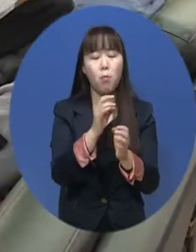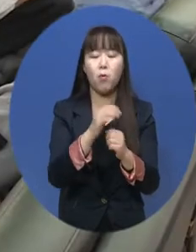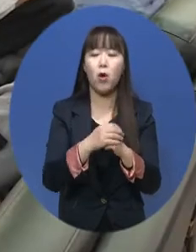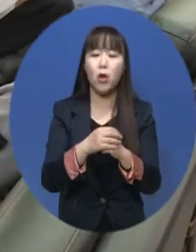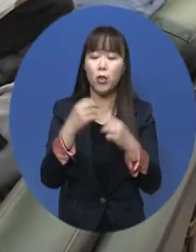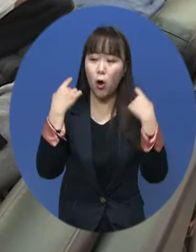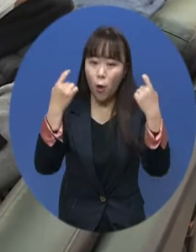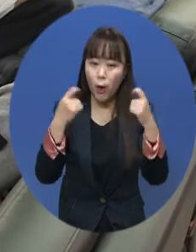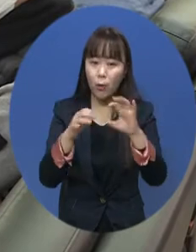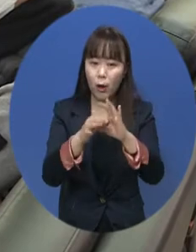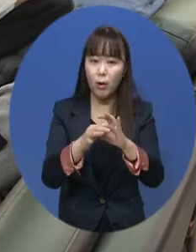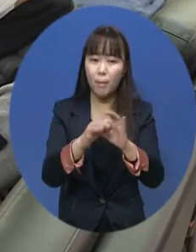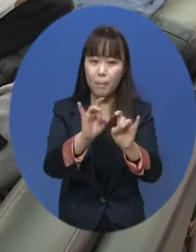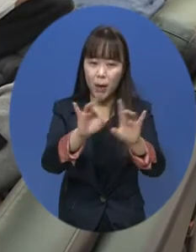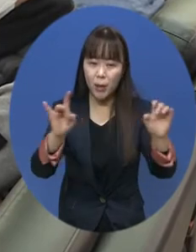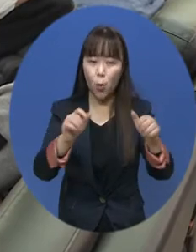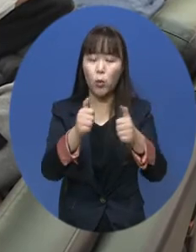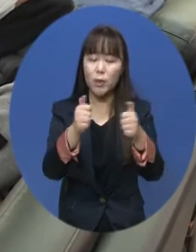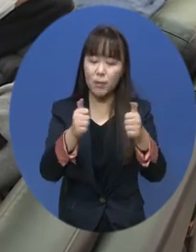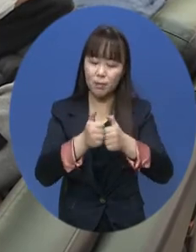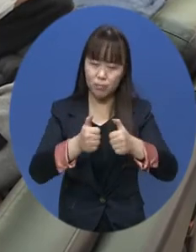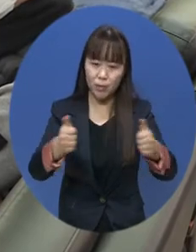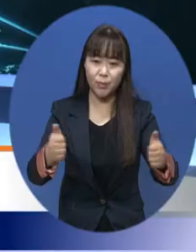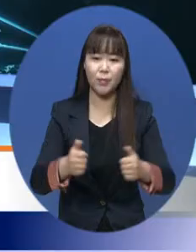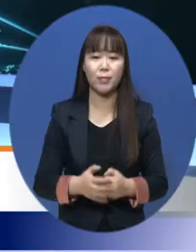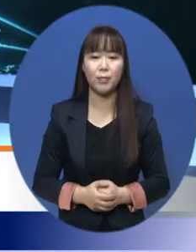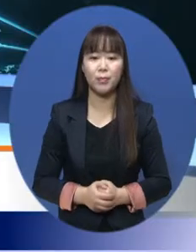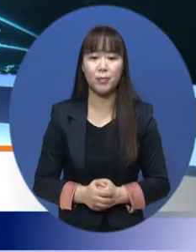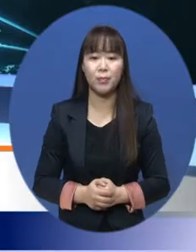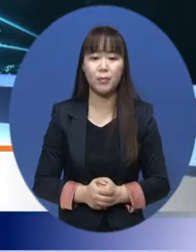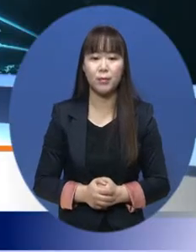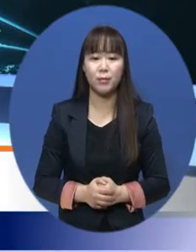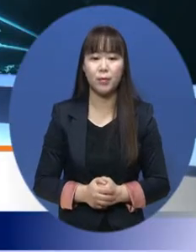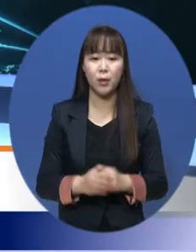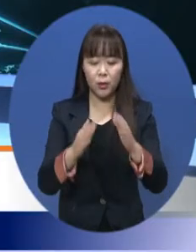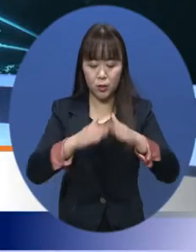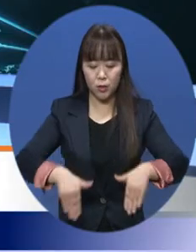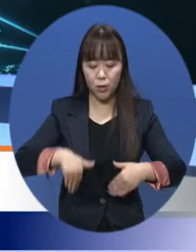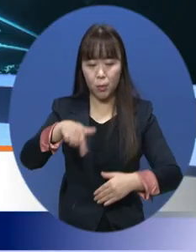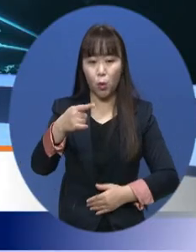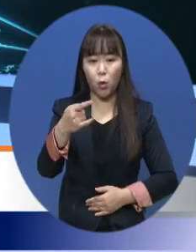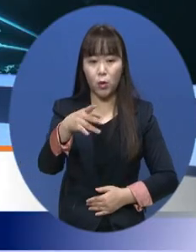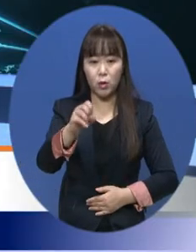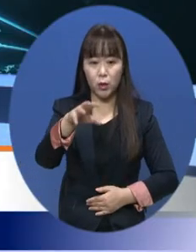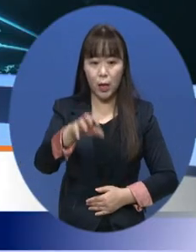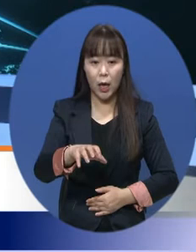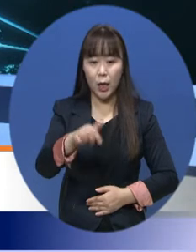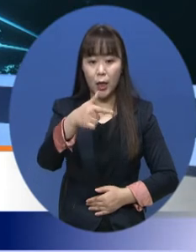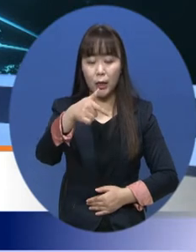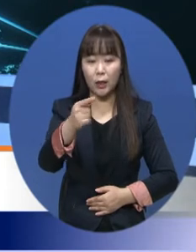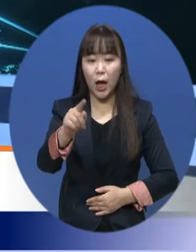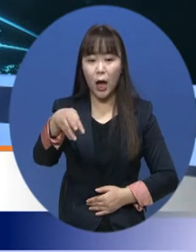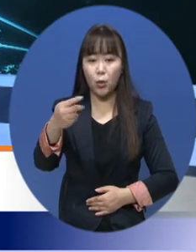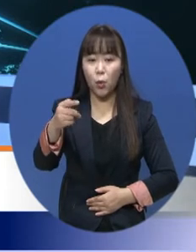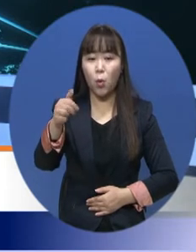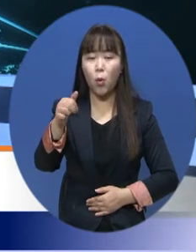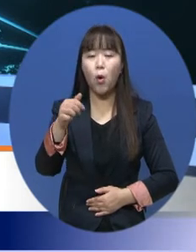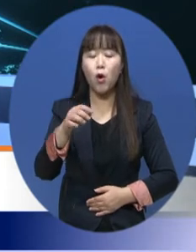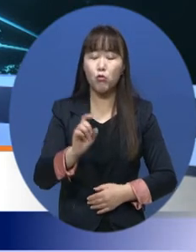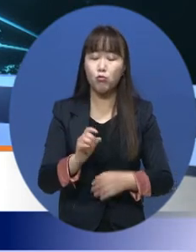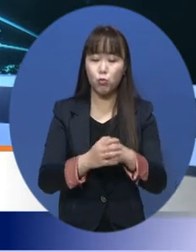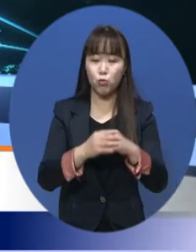대상별로 50만 원씩 일괄 지원됩니다. 전남 고흥군의 나로 우주센터로 가는 위험도로